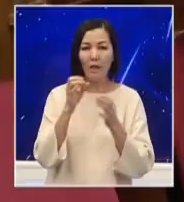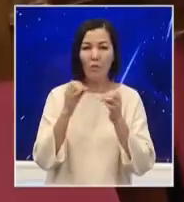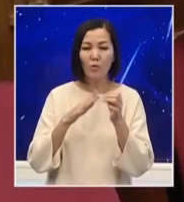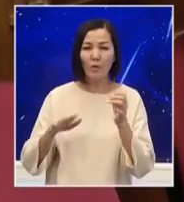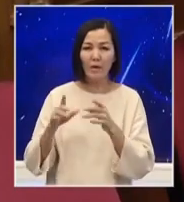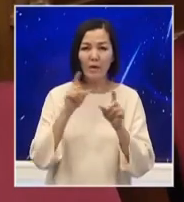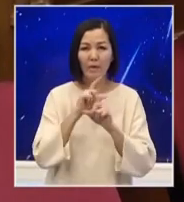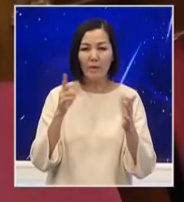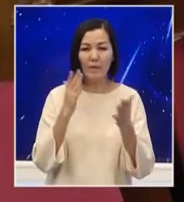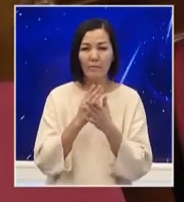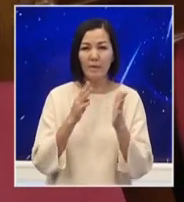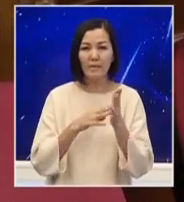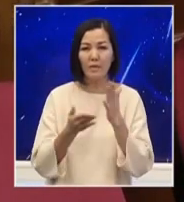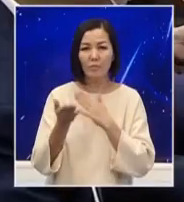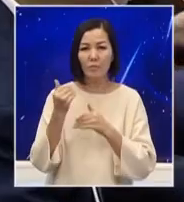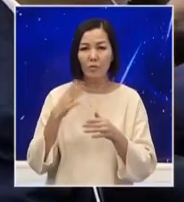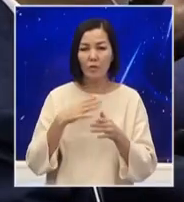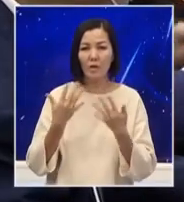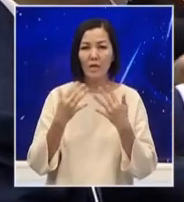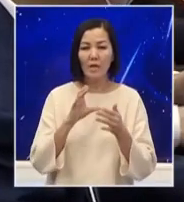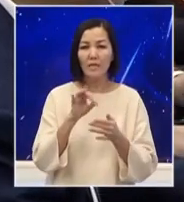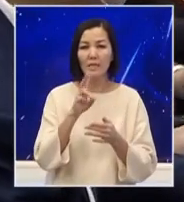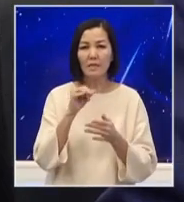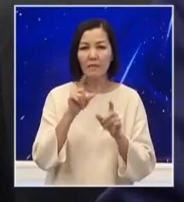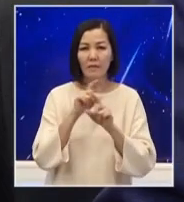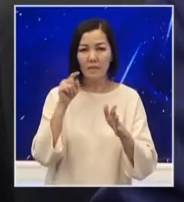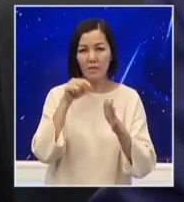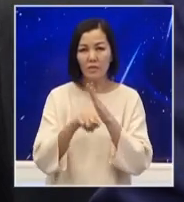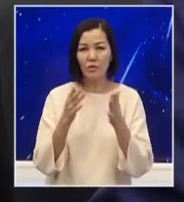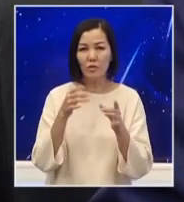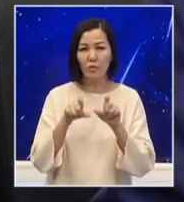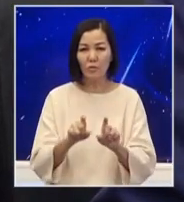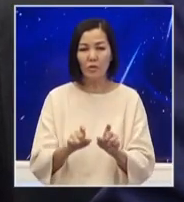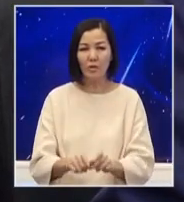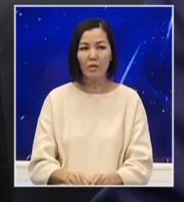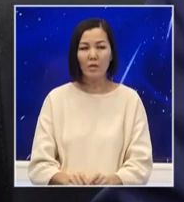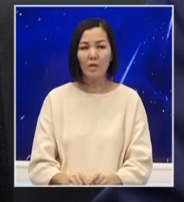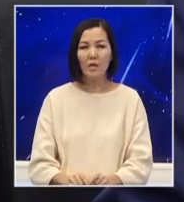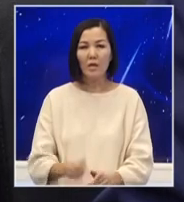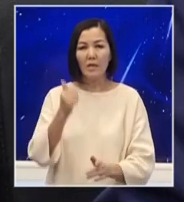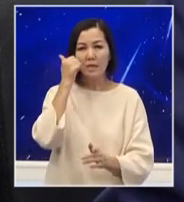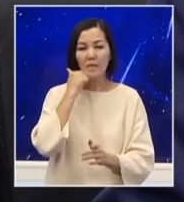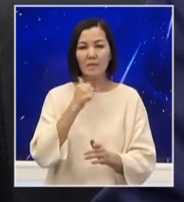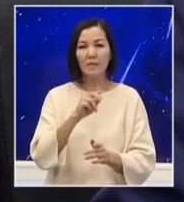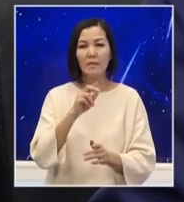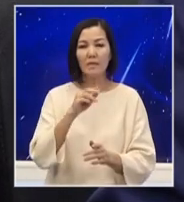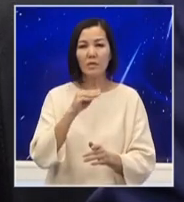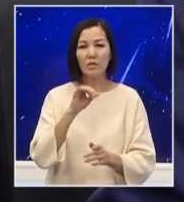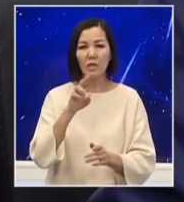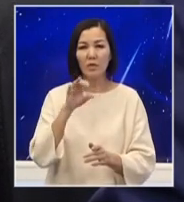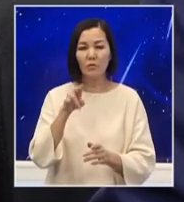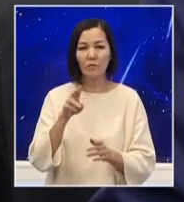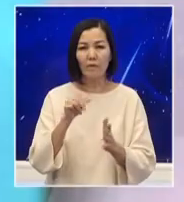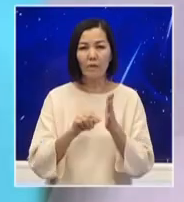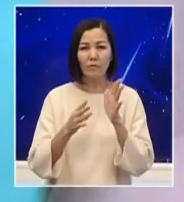әкімдік ғимараты бар. Оның 8-і бұрынғы сельсовет кеңсесінде отыр. Әсіресе плачевный Жандосовта ауылдық округінің әкімдігі 69 жылы